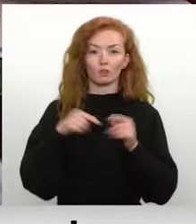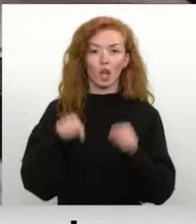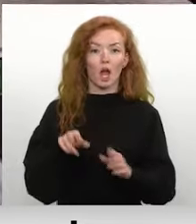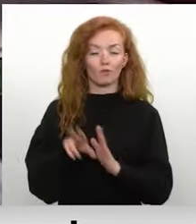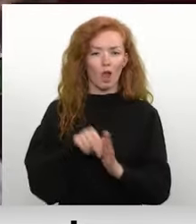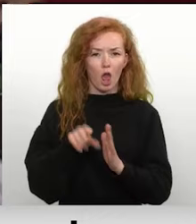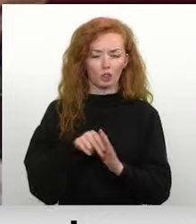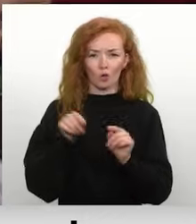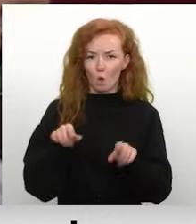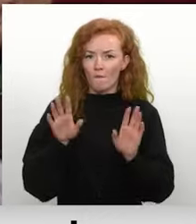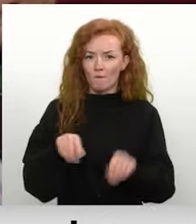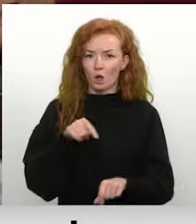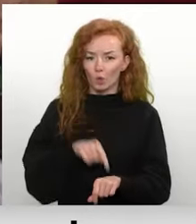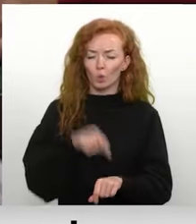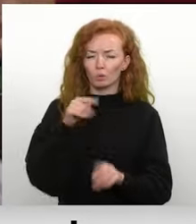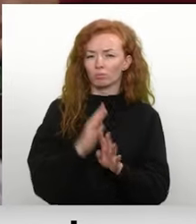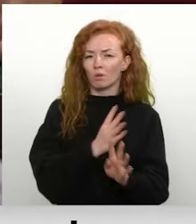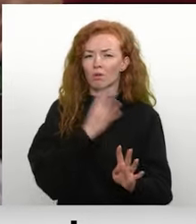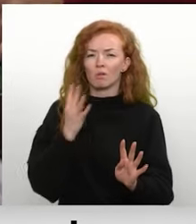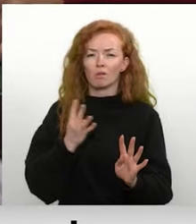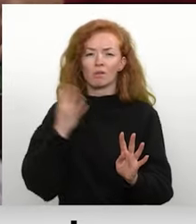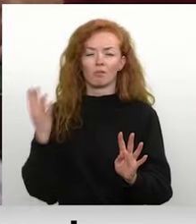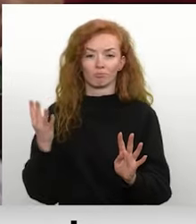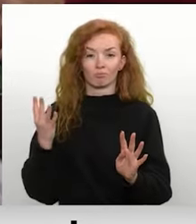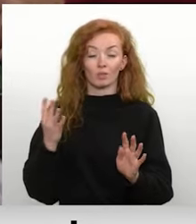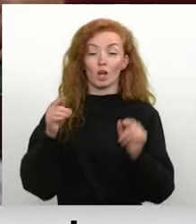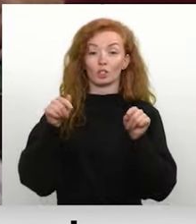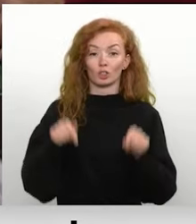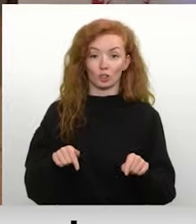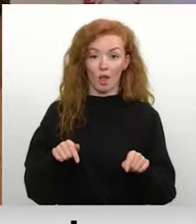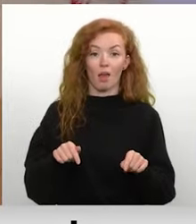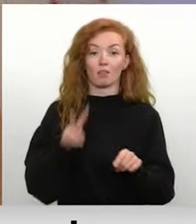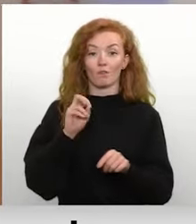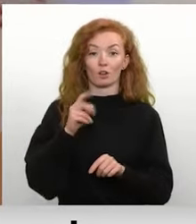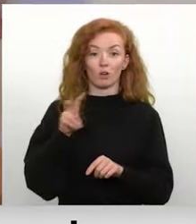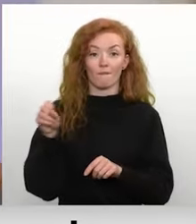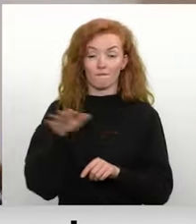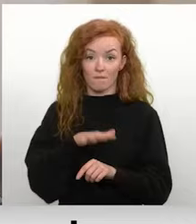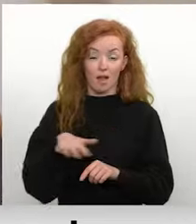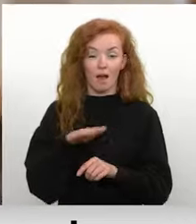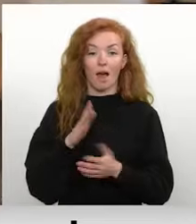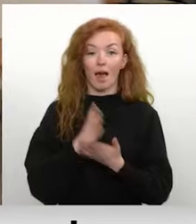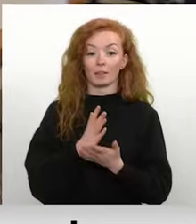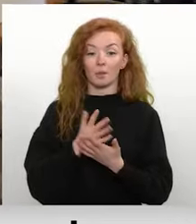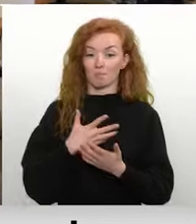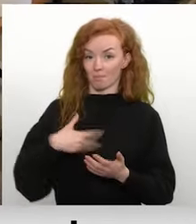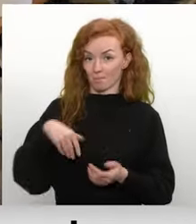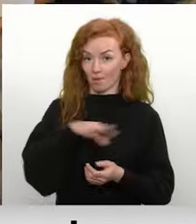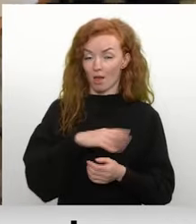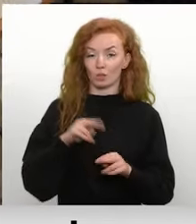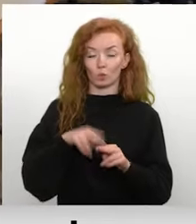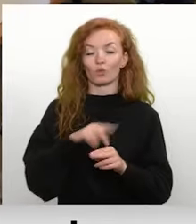var just pēc lielajām rindām. Šeit Varšavā, kur esam mēs, te uz